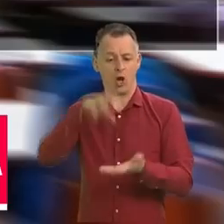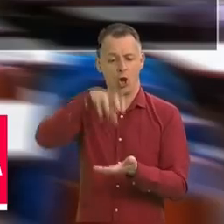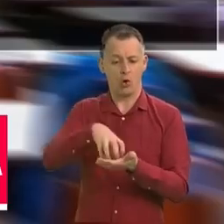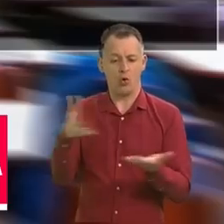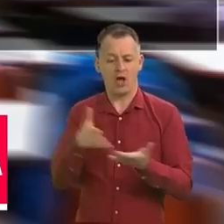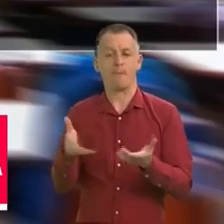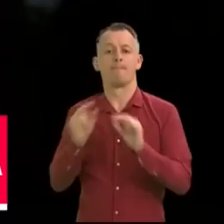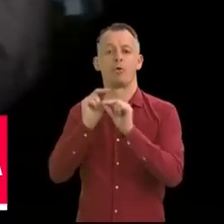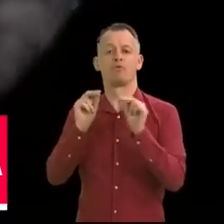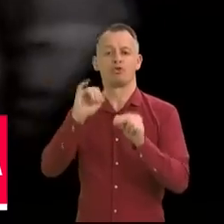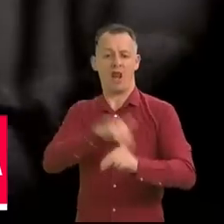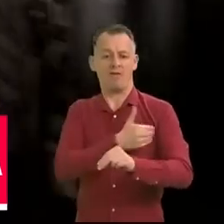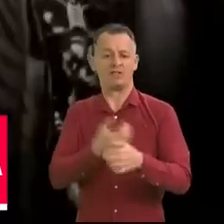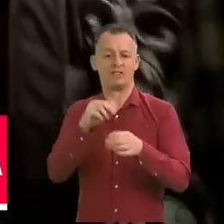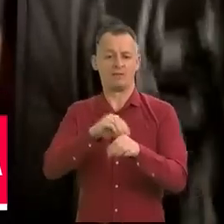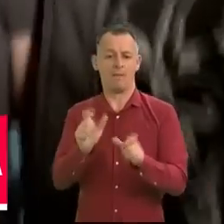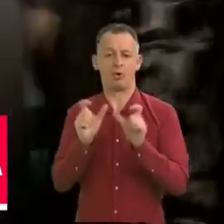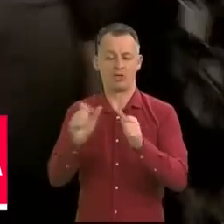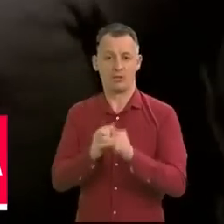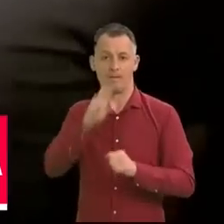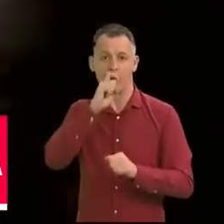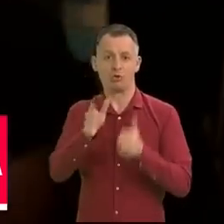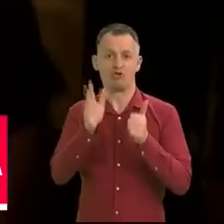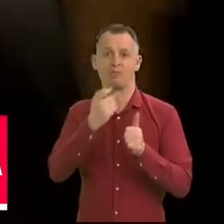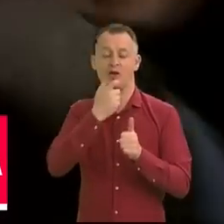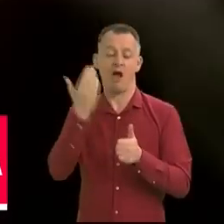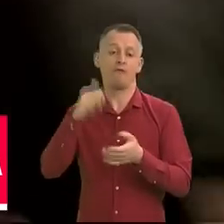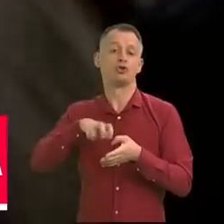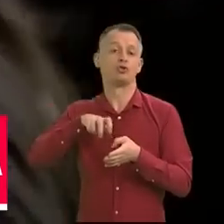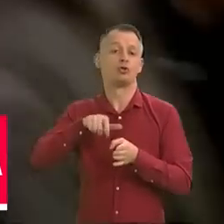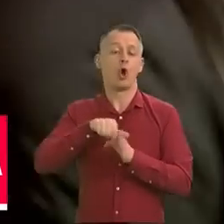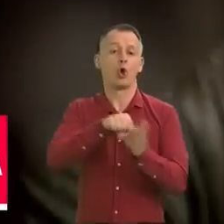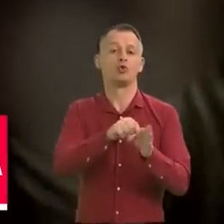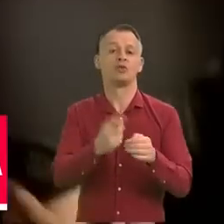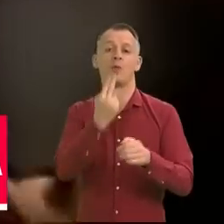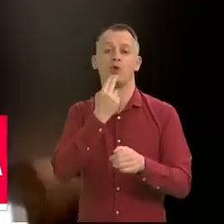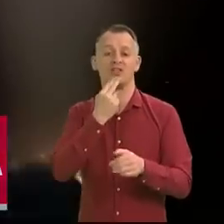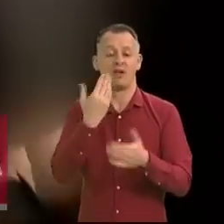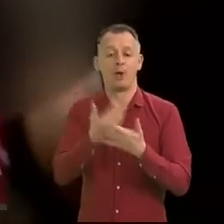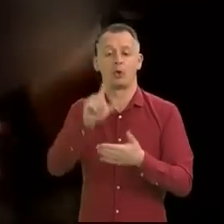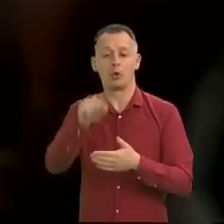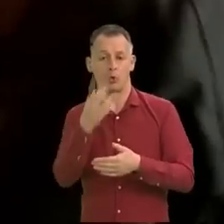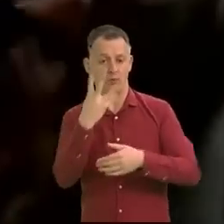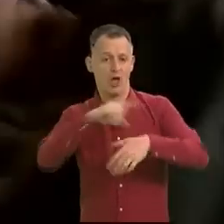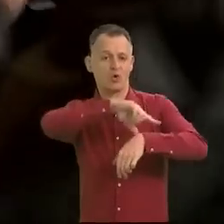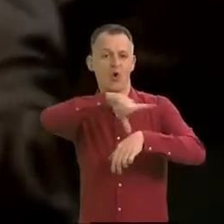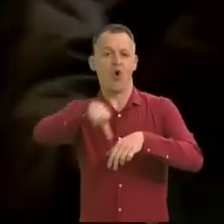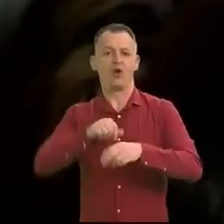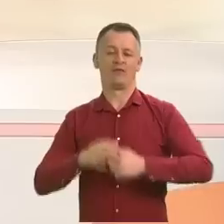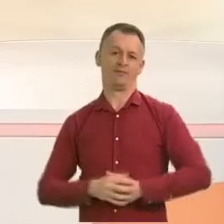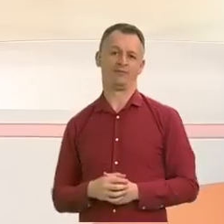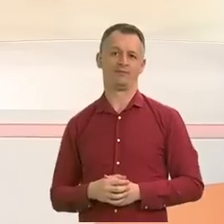simtă în siguranță. Băiatul de 16 ani a fost dus la audieri și a fost reținut pentru 24 de ore.